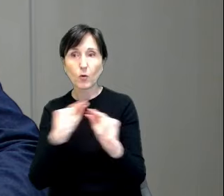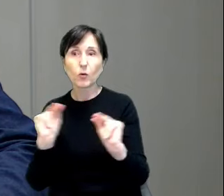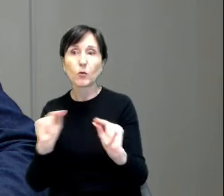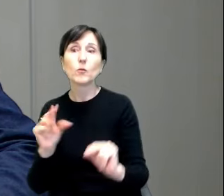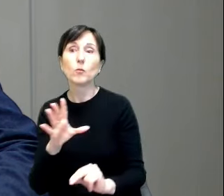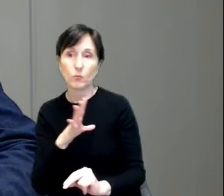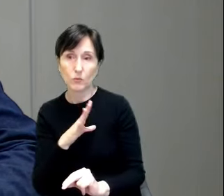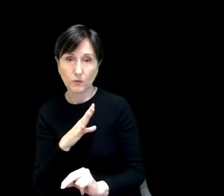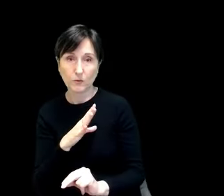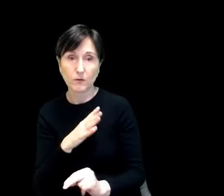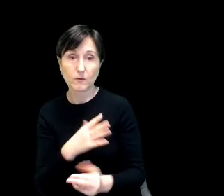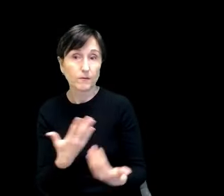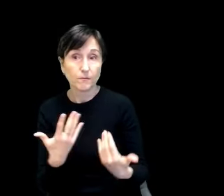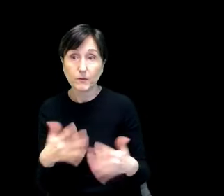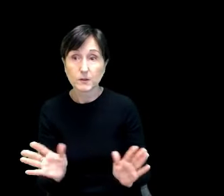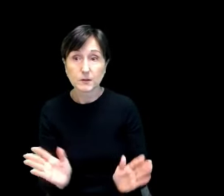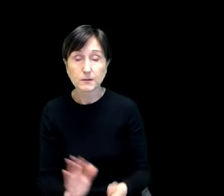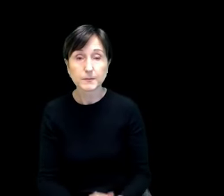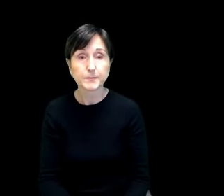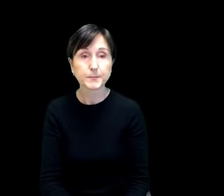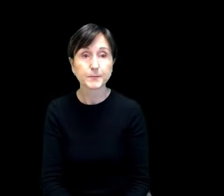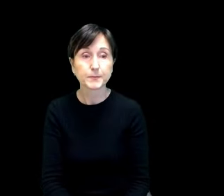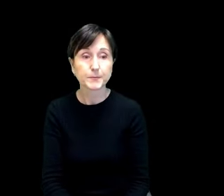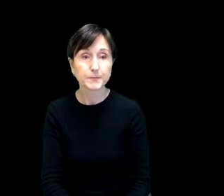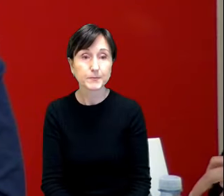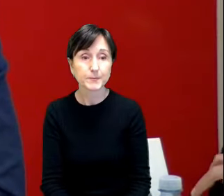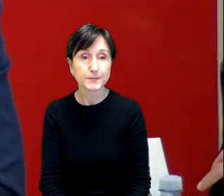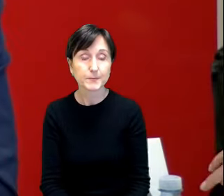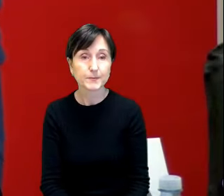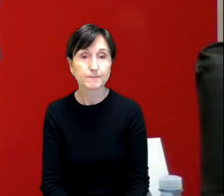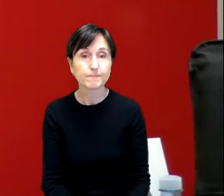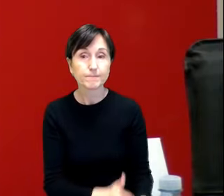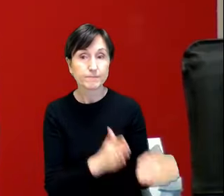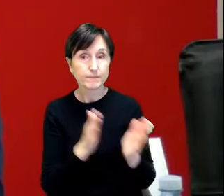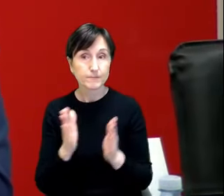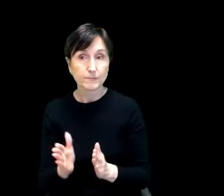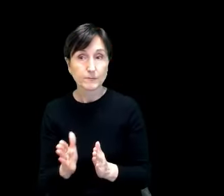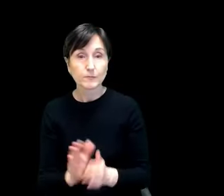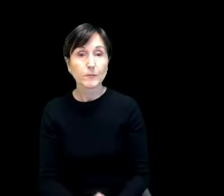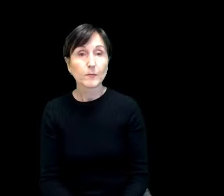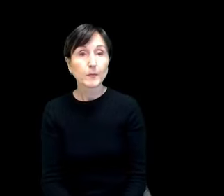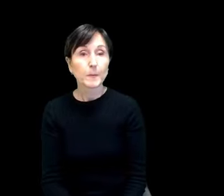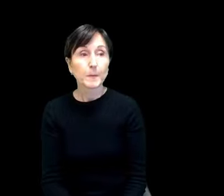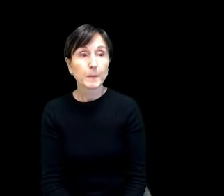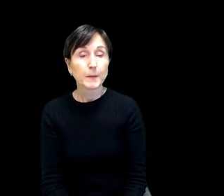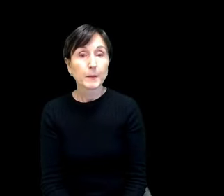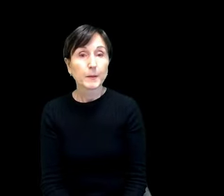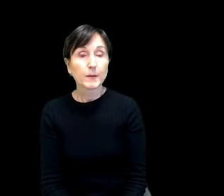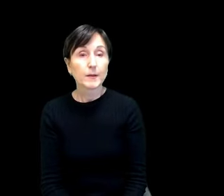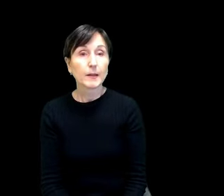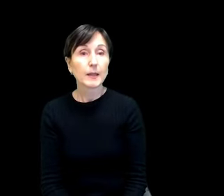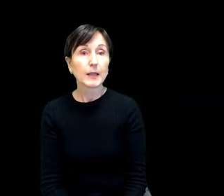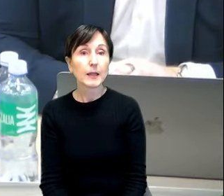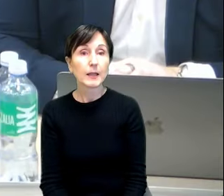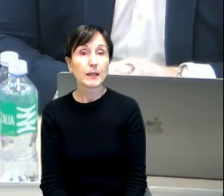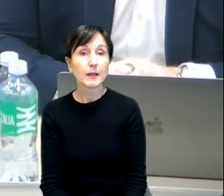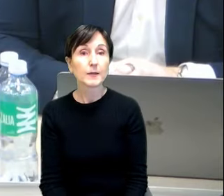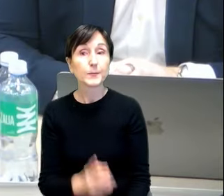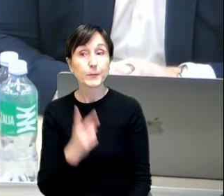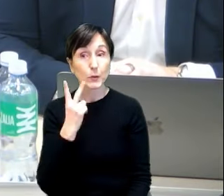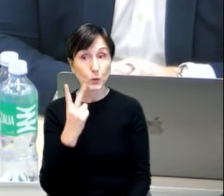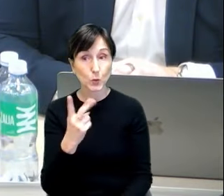įvykdytos taip gerai ačiū sekantis klausimas sek du klausimai